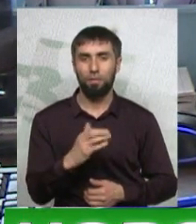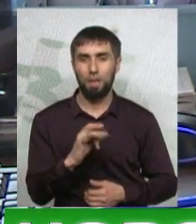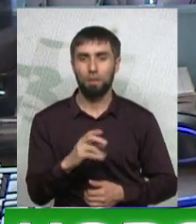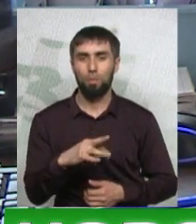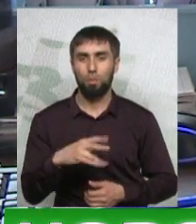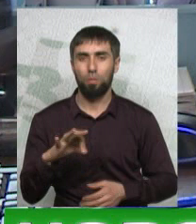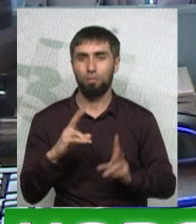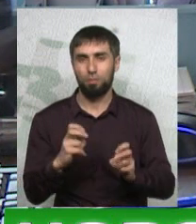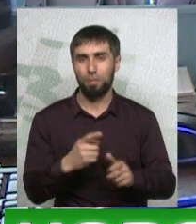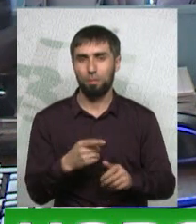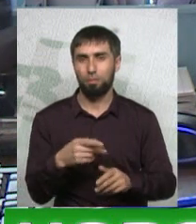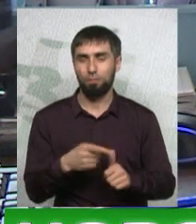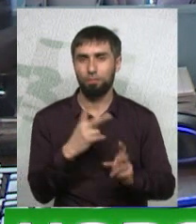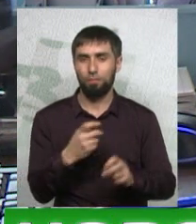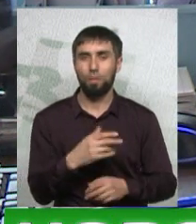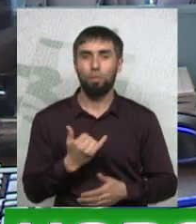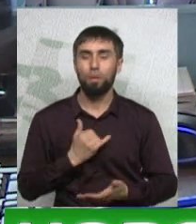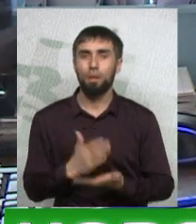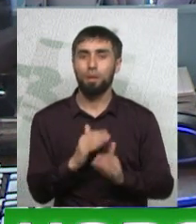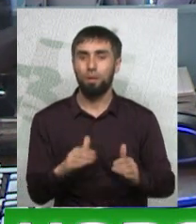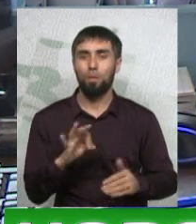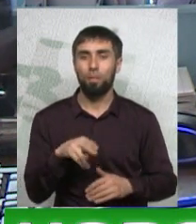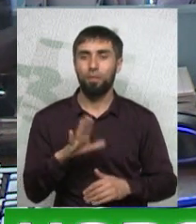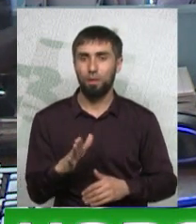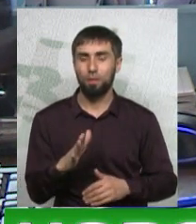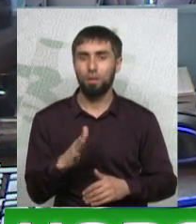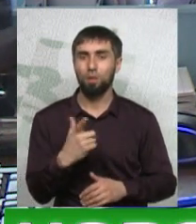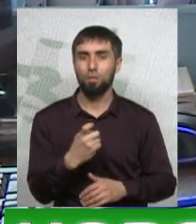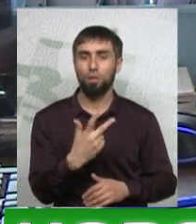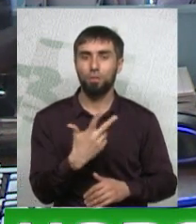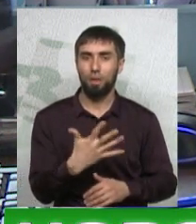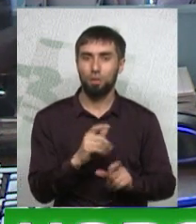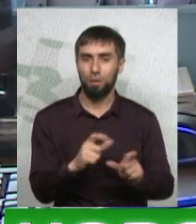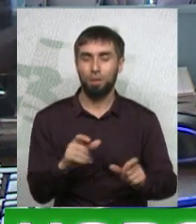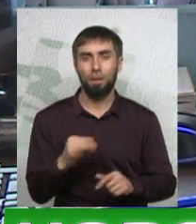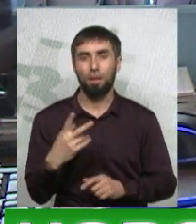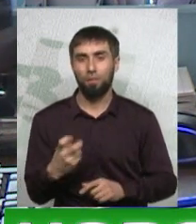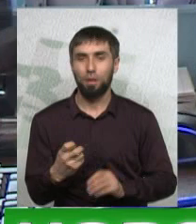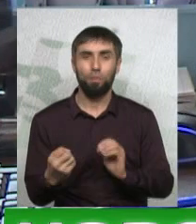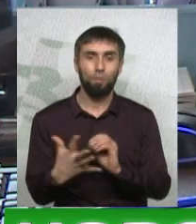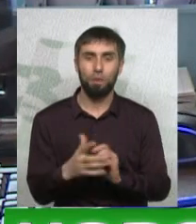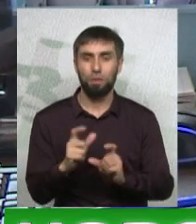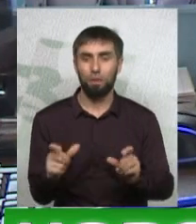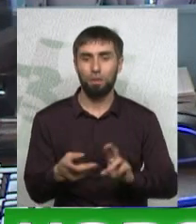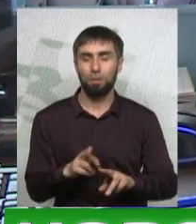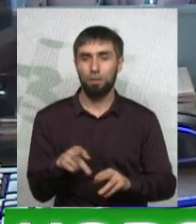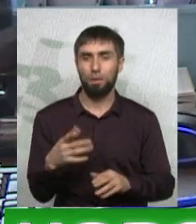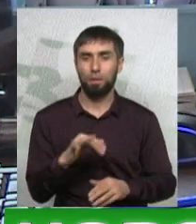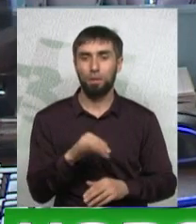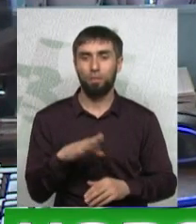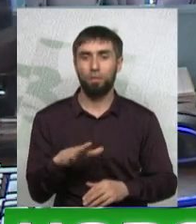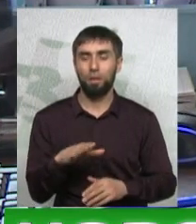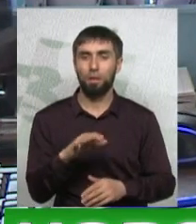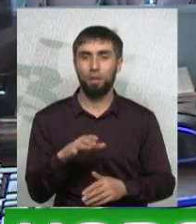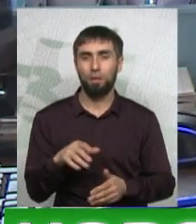Подлежат у меня дети ОПВ 135 человек и 215 человек подлежат ИПВ, то